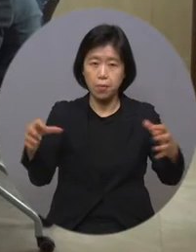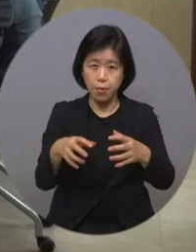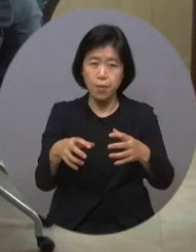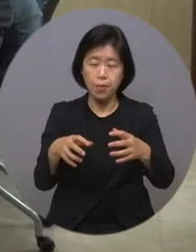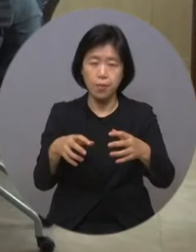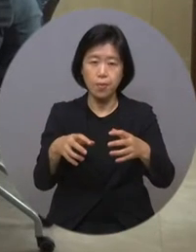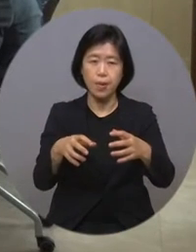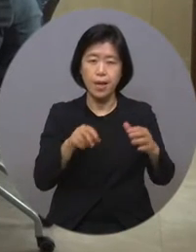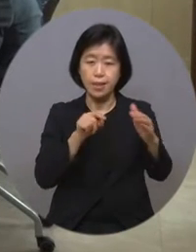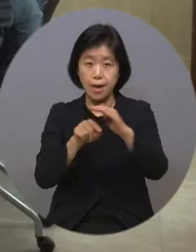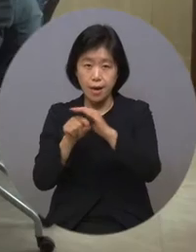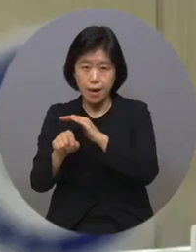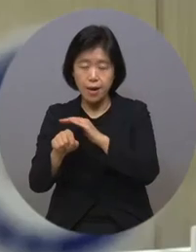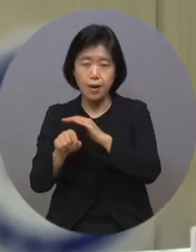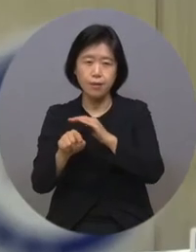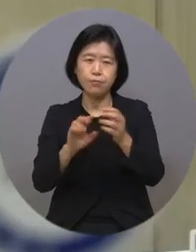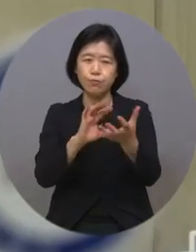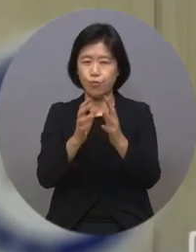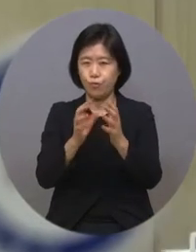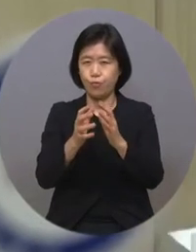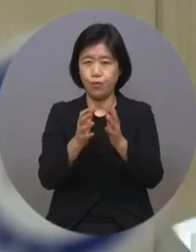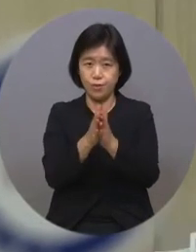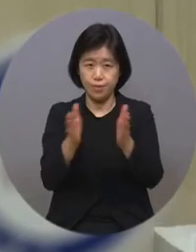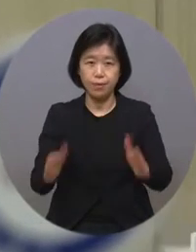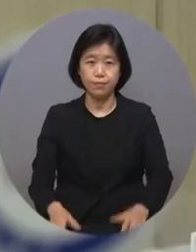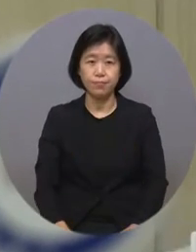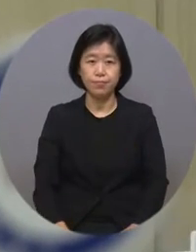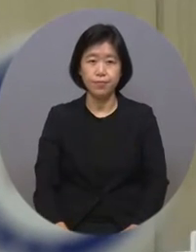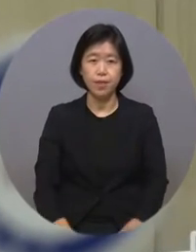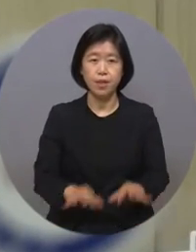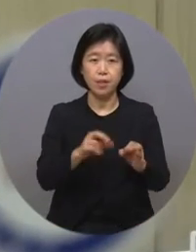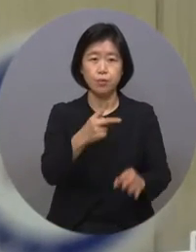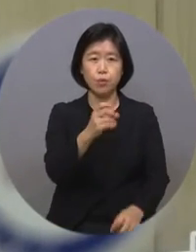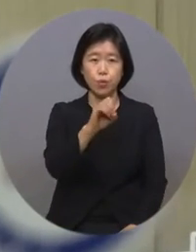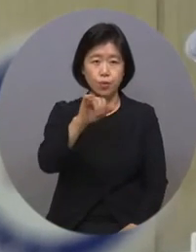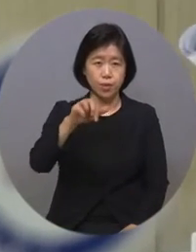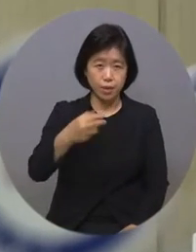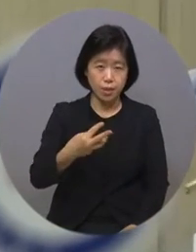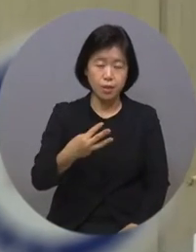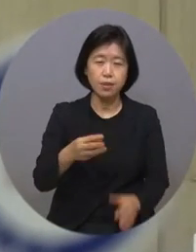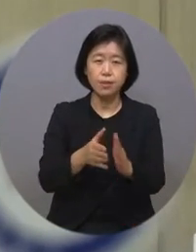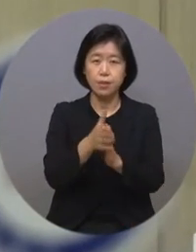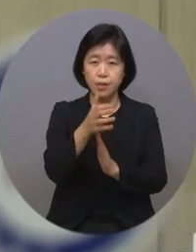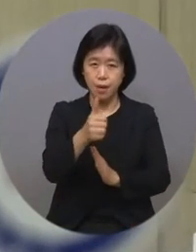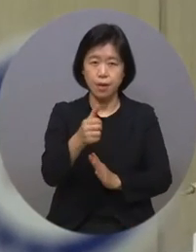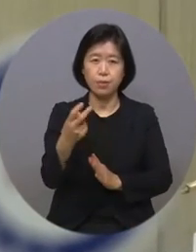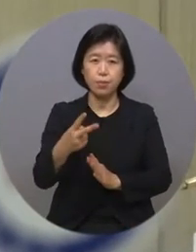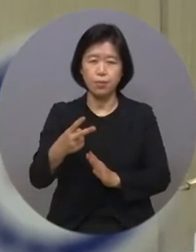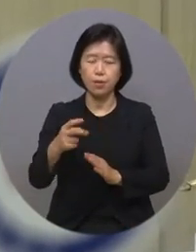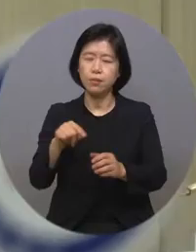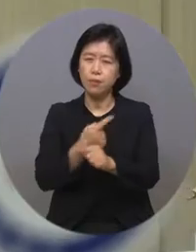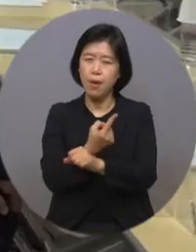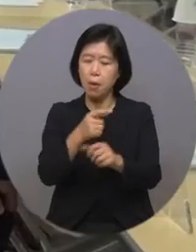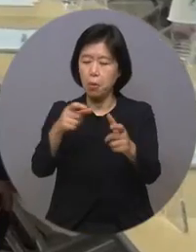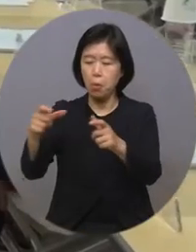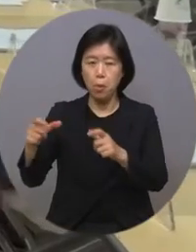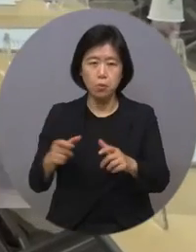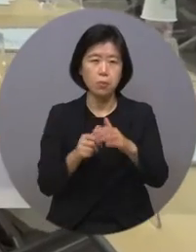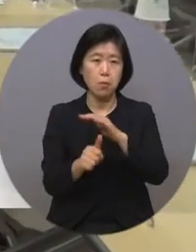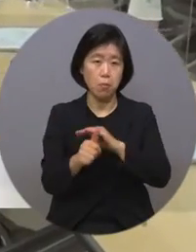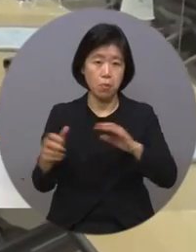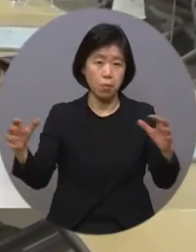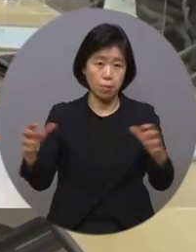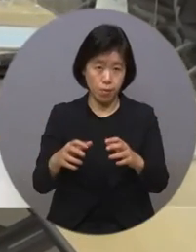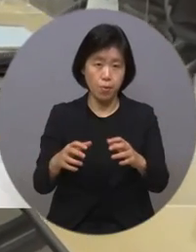읍면동장 토론회를 가졌습니다. 김동일 시장, 읍면동장, 대천 삼동 통장 등이 참석한 이날 토론회는 지역 내